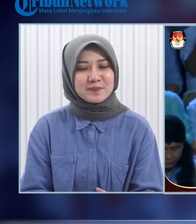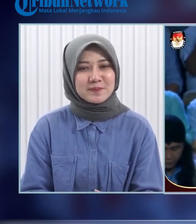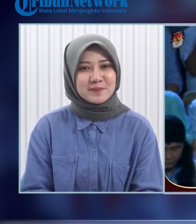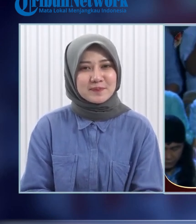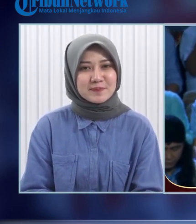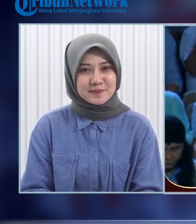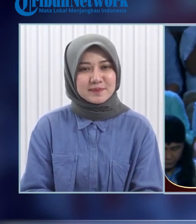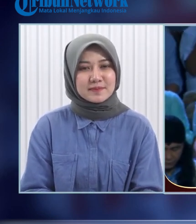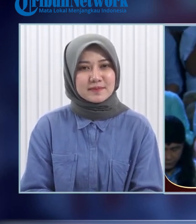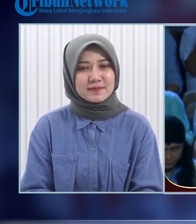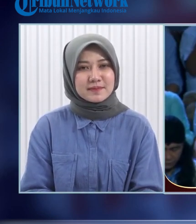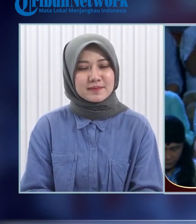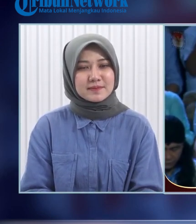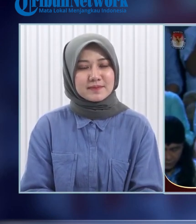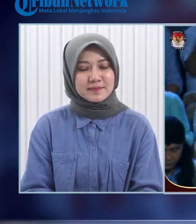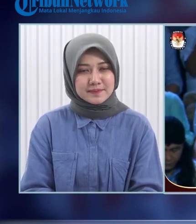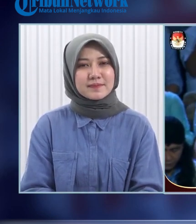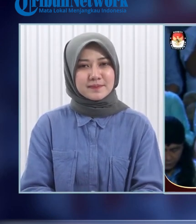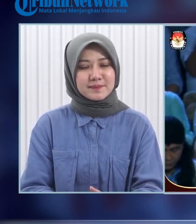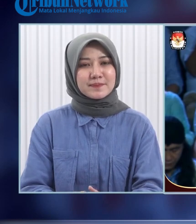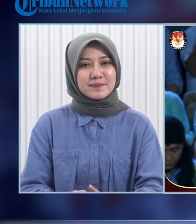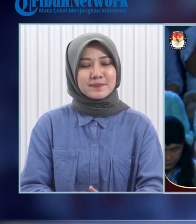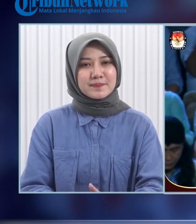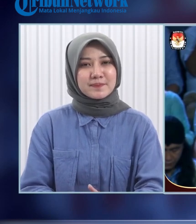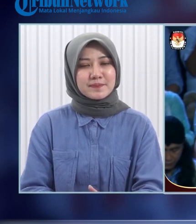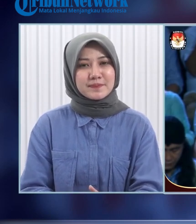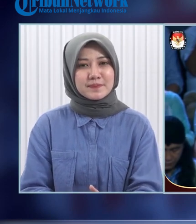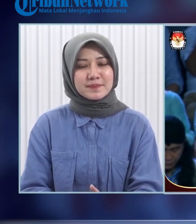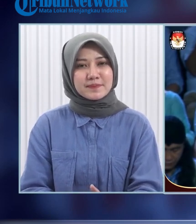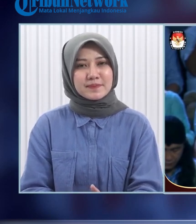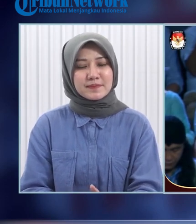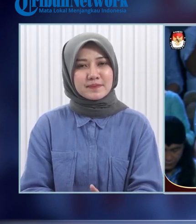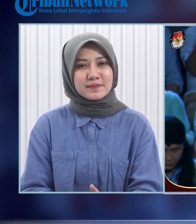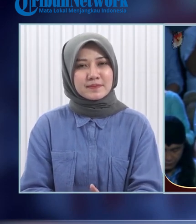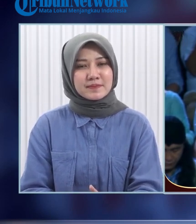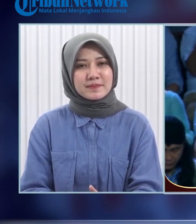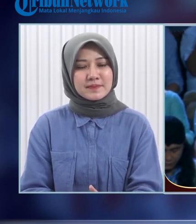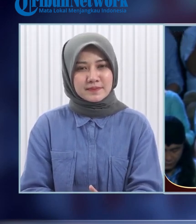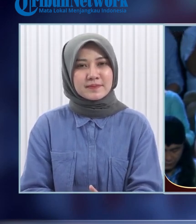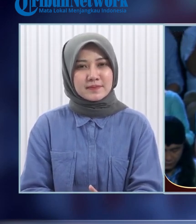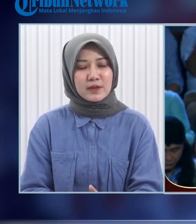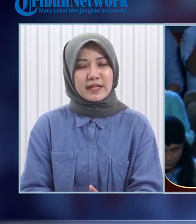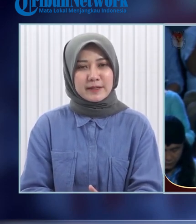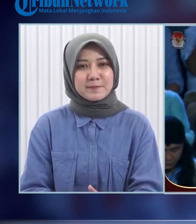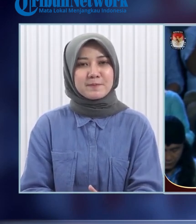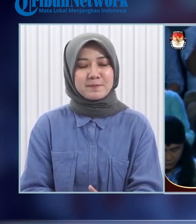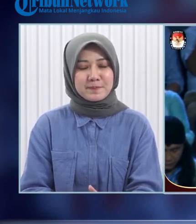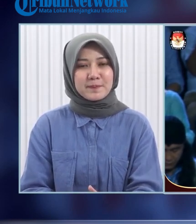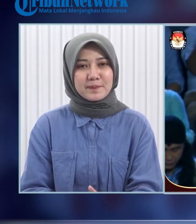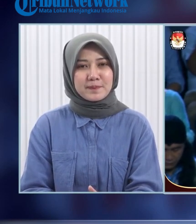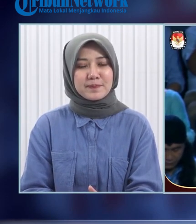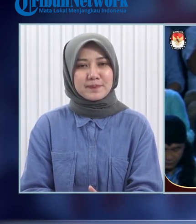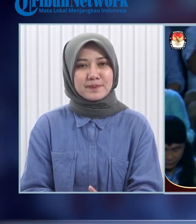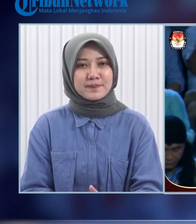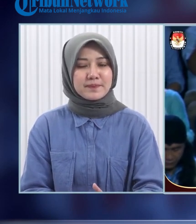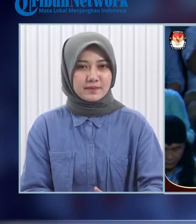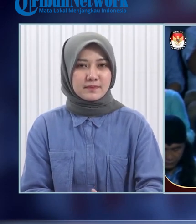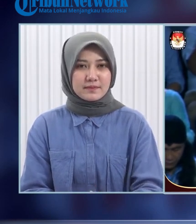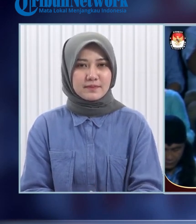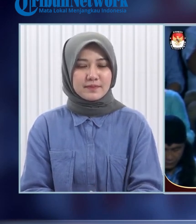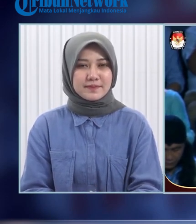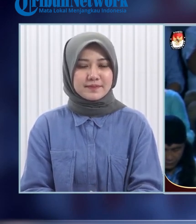ya. Persis, ya. Tapi termasuk juga misalnya dua debat kedua dan ketiga nanti ya. Jadi okay. tanggal 22 dengan tanggal 7